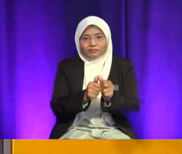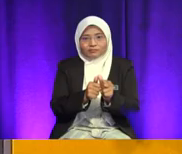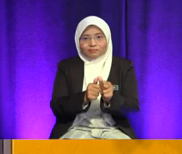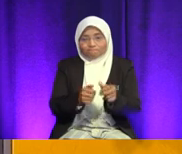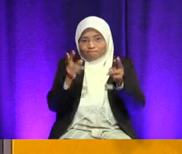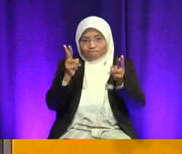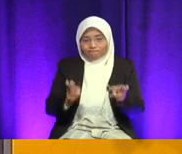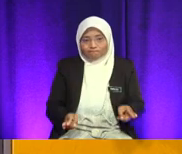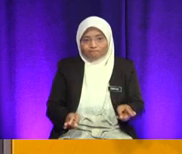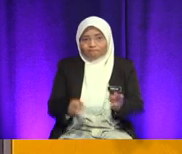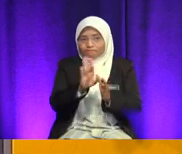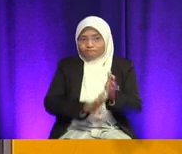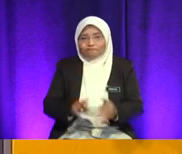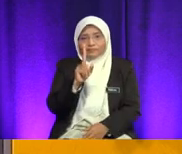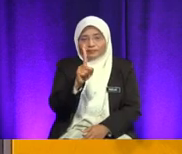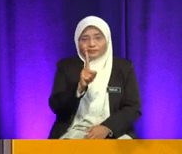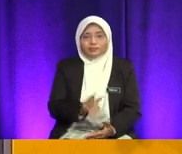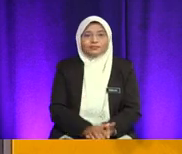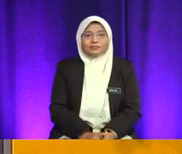dengan suara Nuha